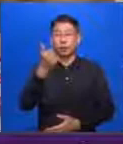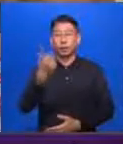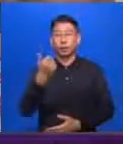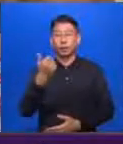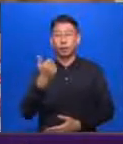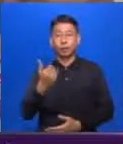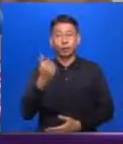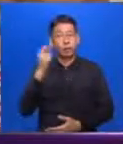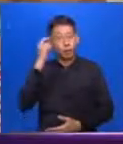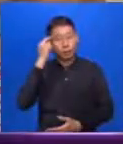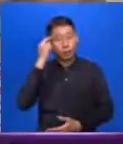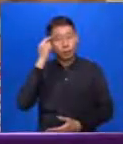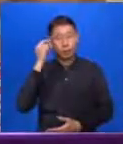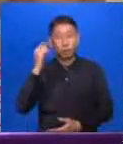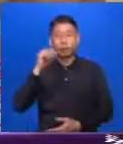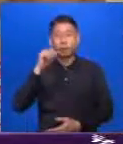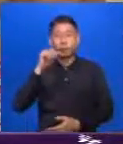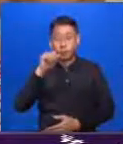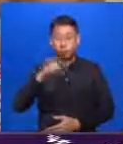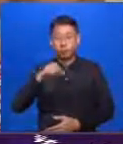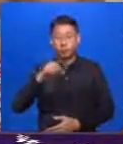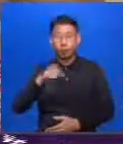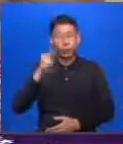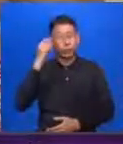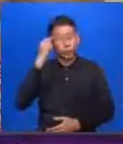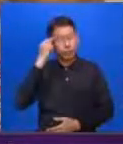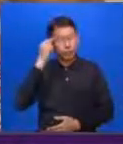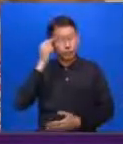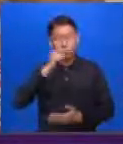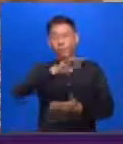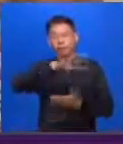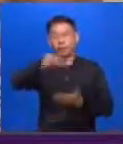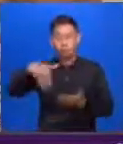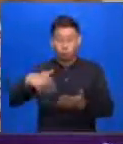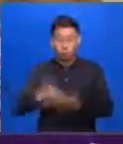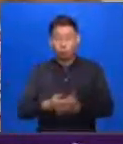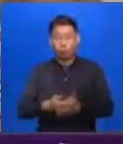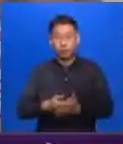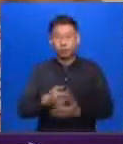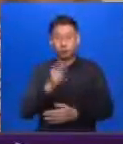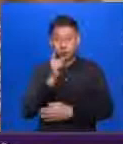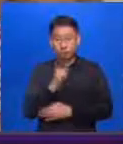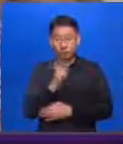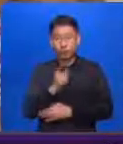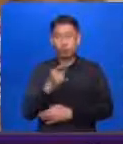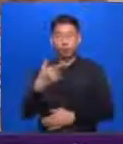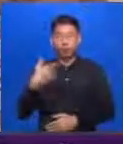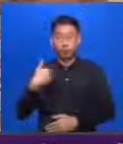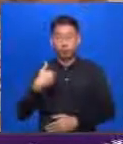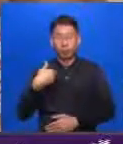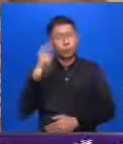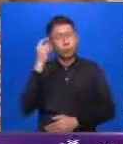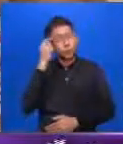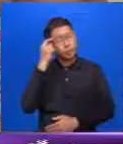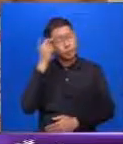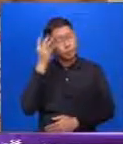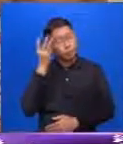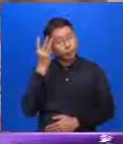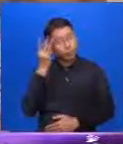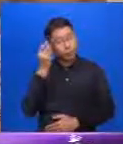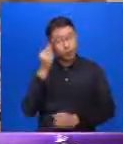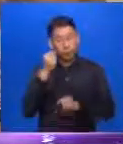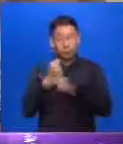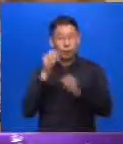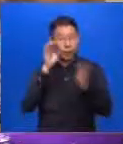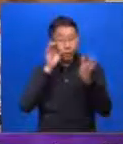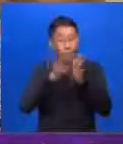ค่ะใช่ค่ะคือเราคำนึงทุกอย่างนะคะว่าจริงแล้วเราเองก็มีคำนึงว่าทำอย่างไรที่จะทำ